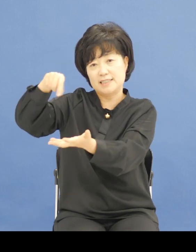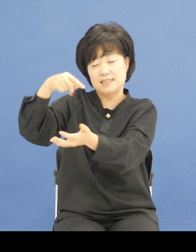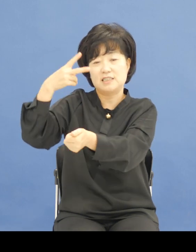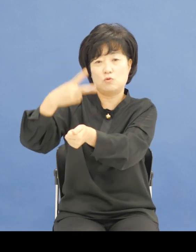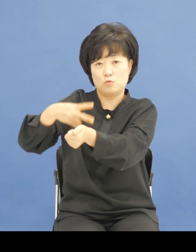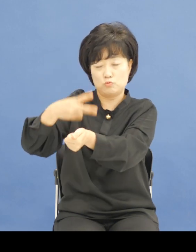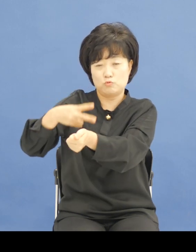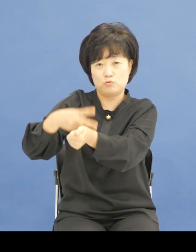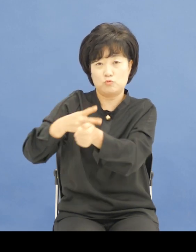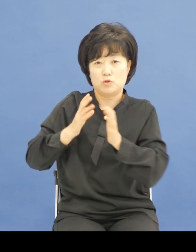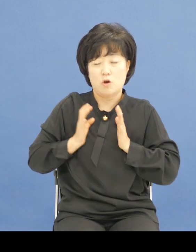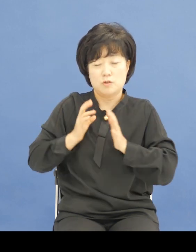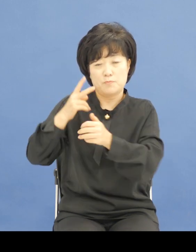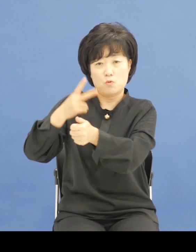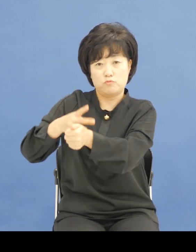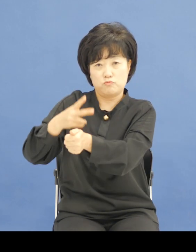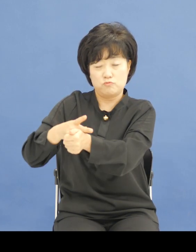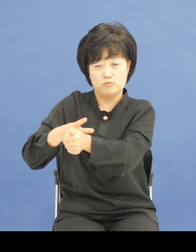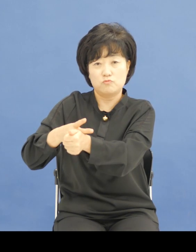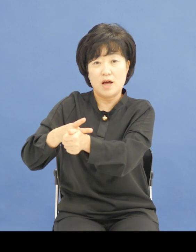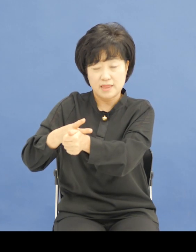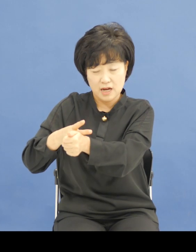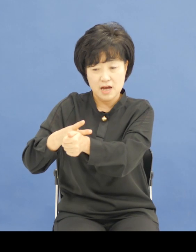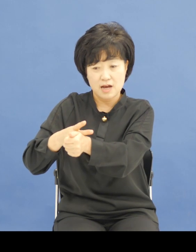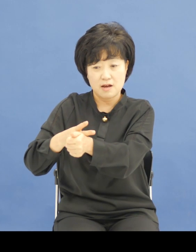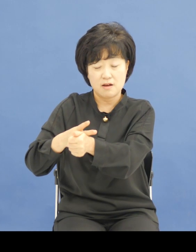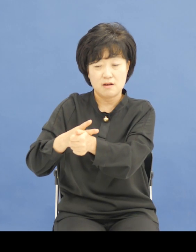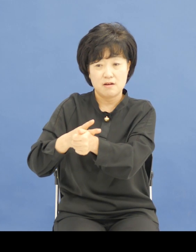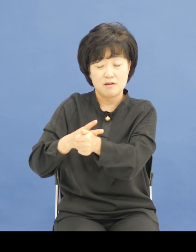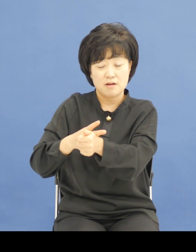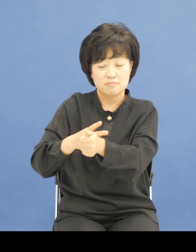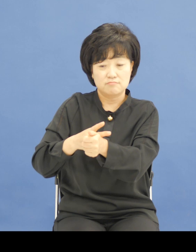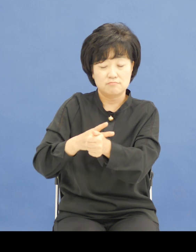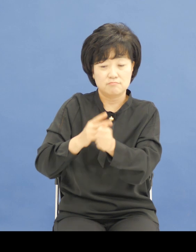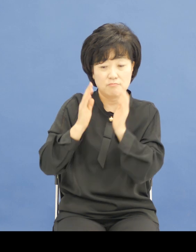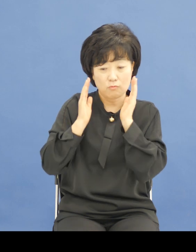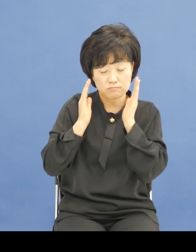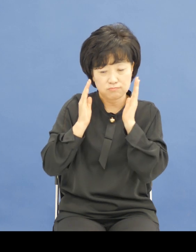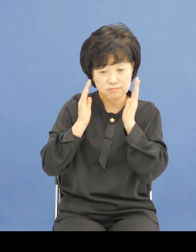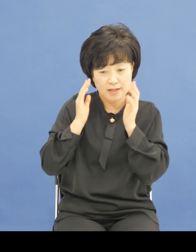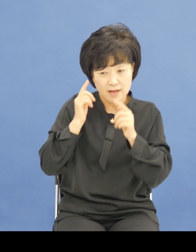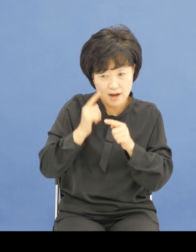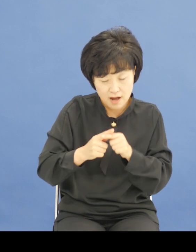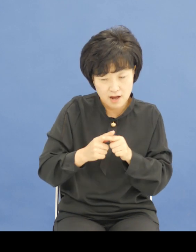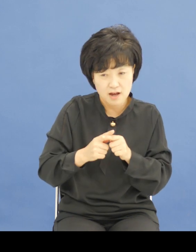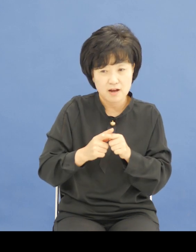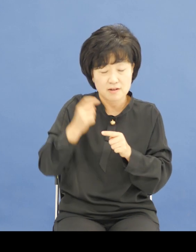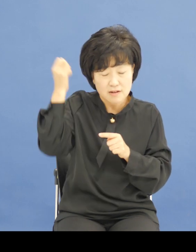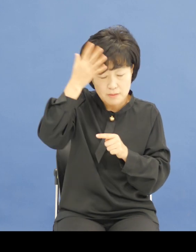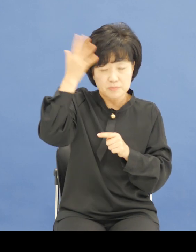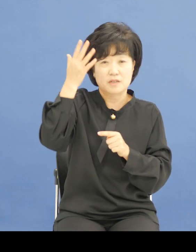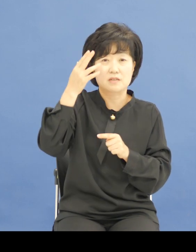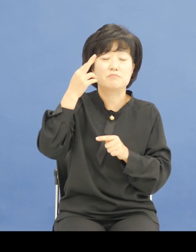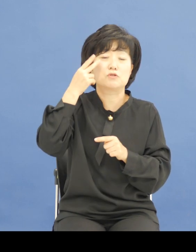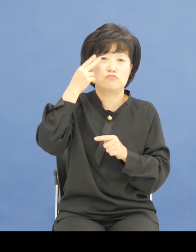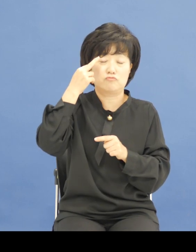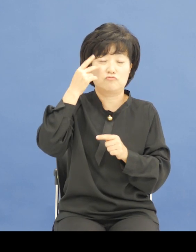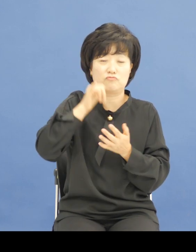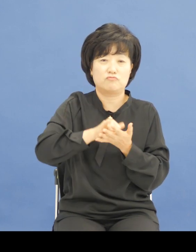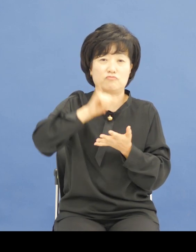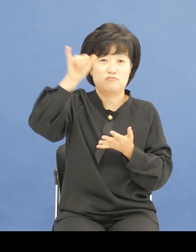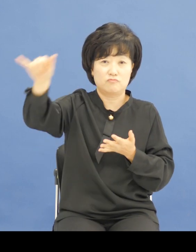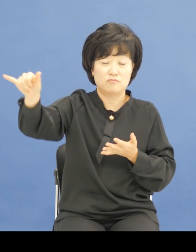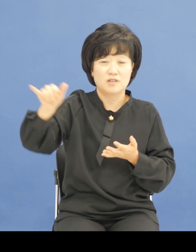네네. 이제 학위를 하고 갑자기 미국으로 가게 됐어요. 그럼 한국 사실 때는 그냥 보통 우리가 아는 보통의